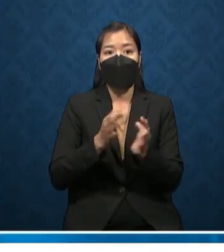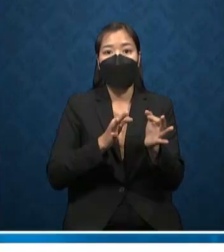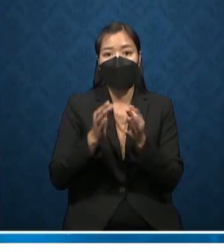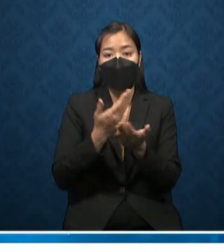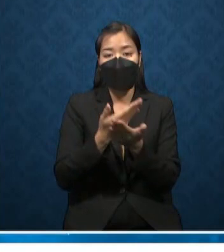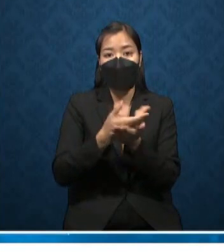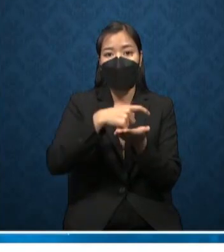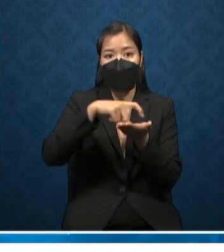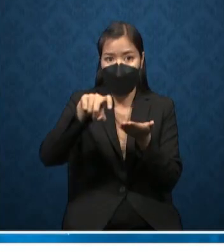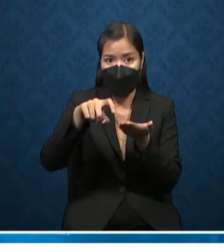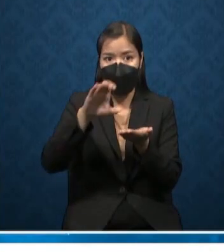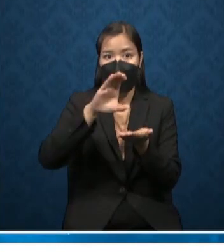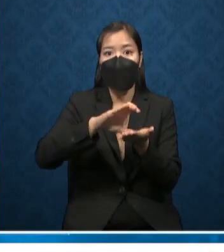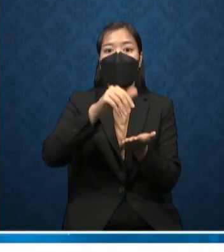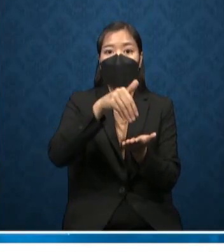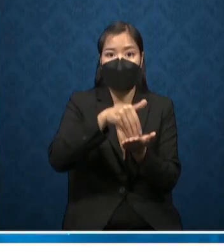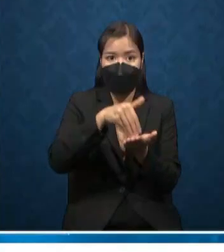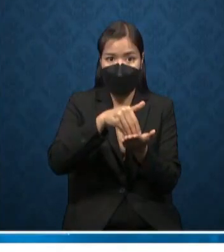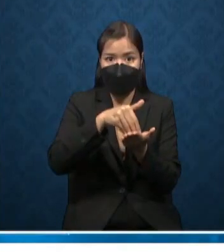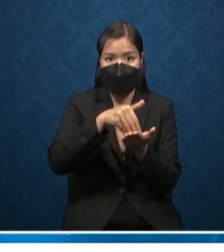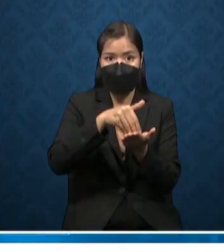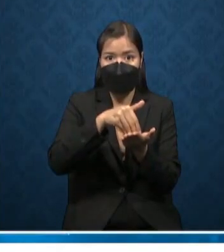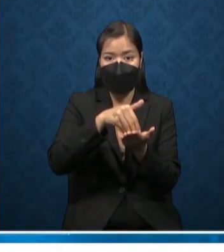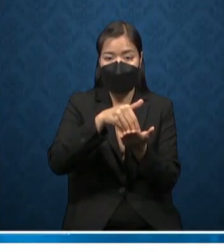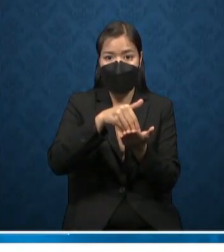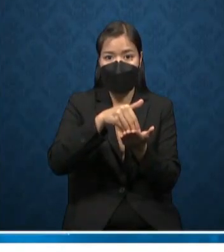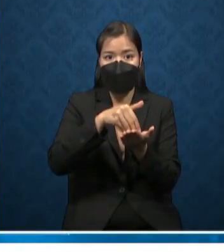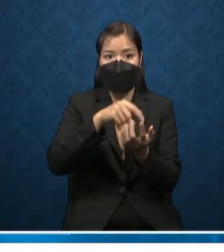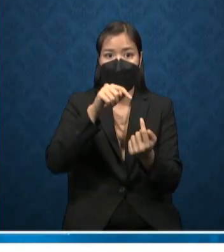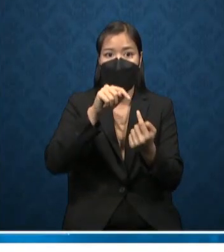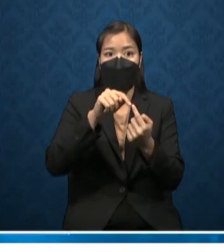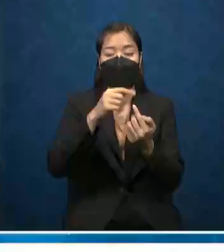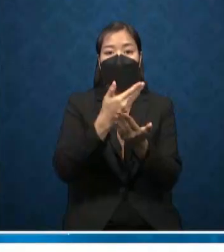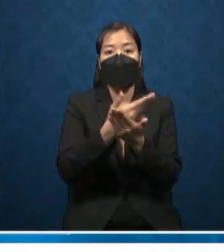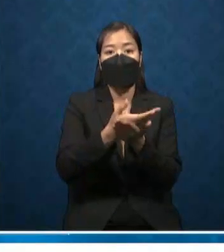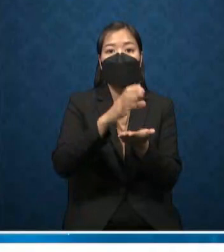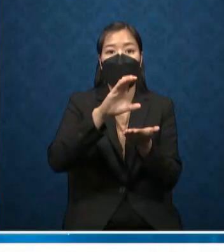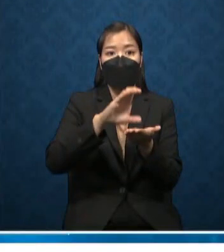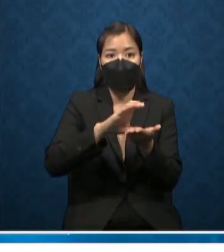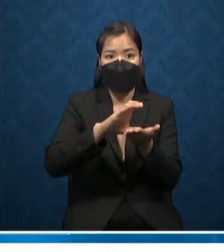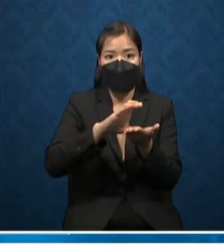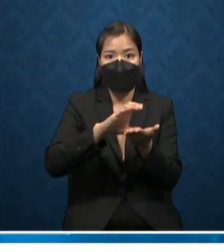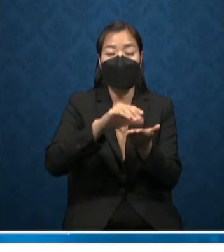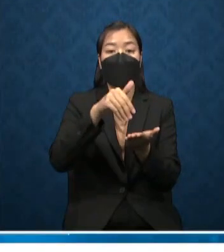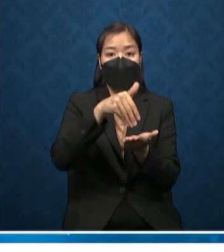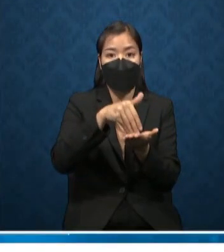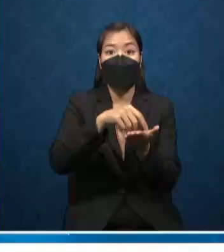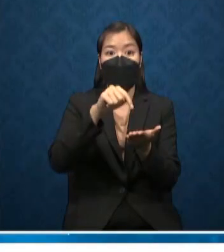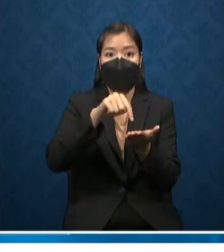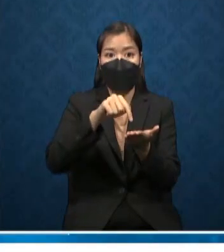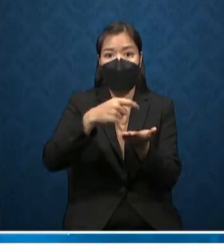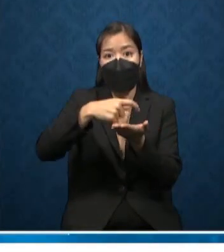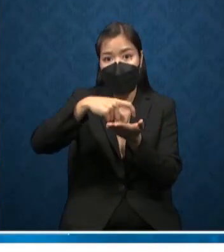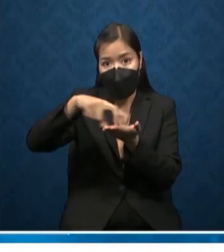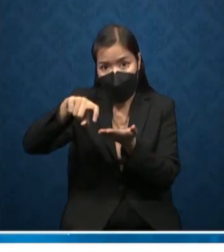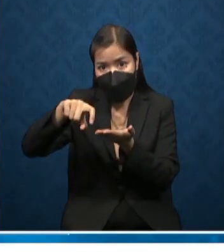างระหว่างรายการที่ได้กำหนดไว้ในงบประมาณรายจ่ายงบกลางหรือการโอน